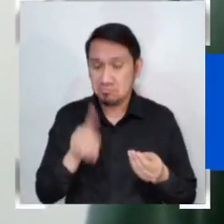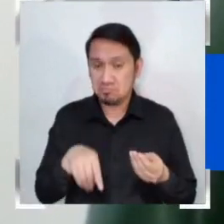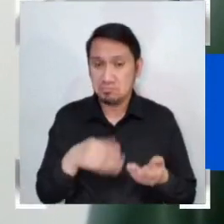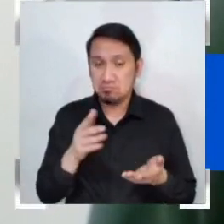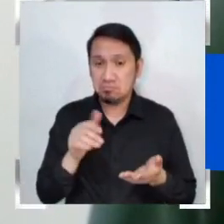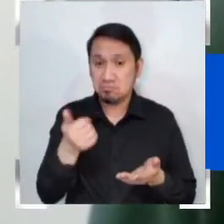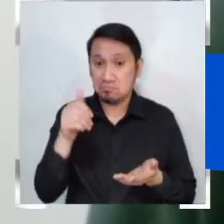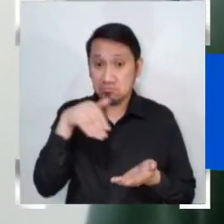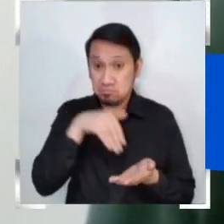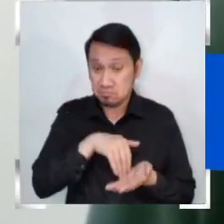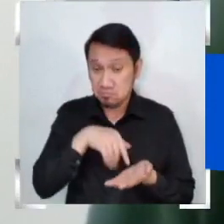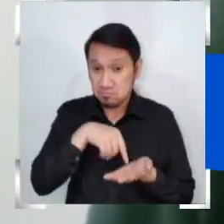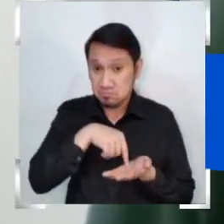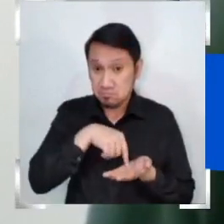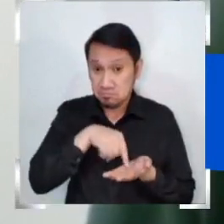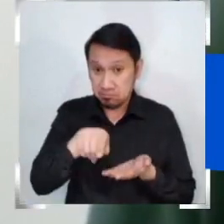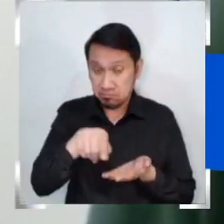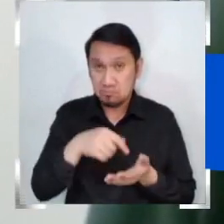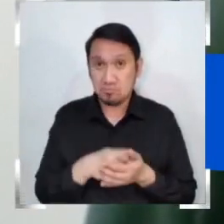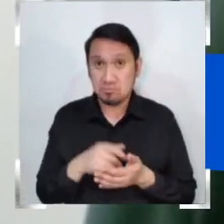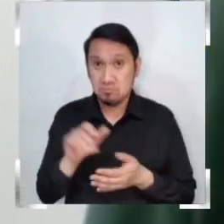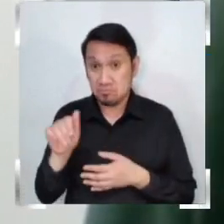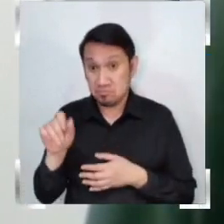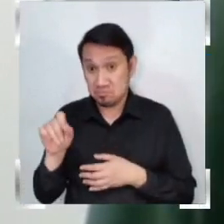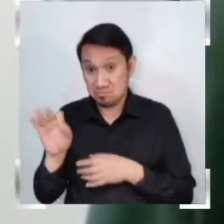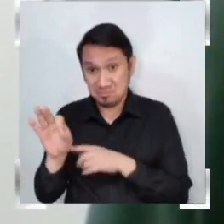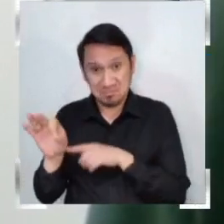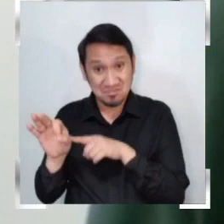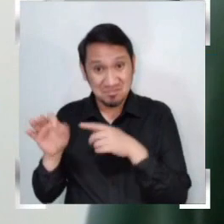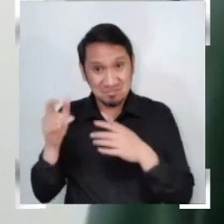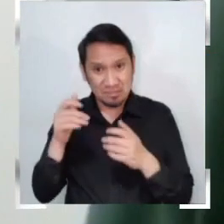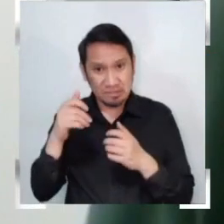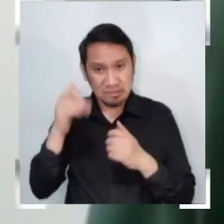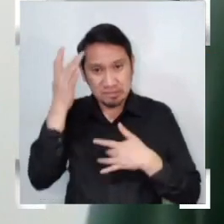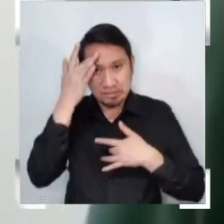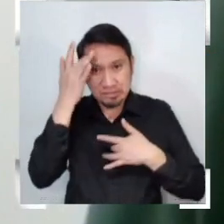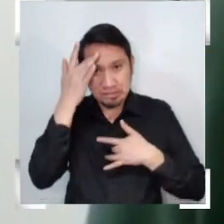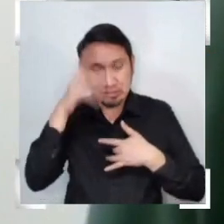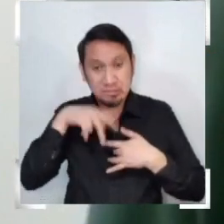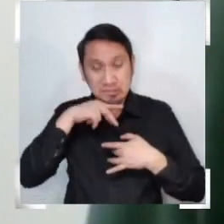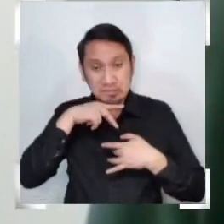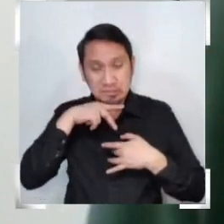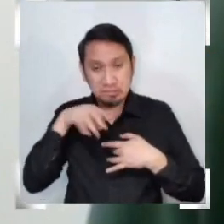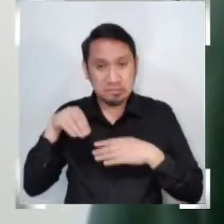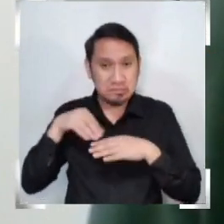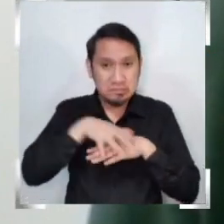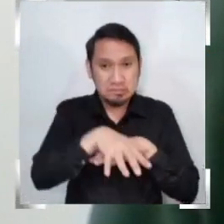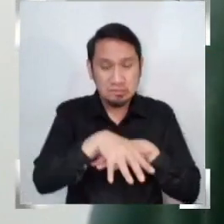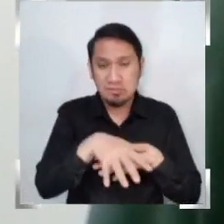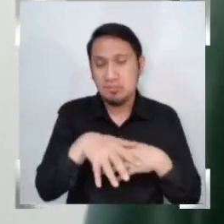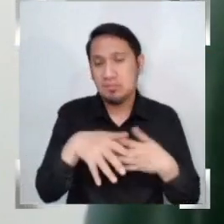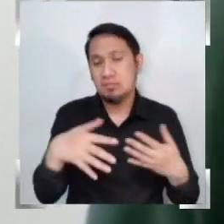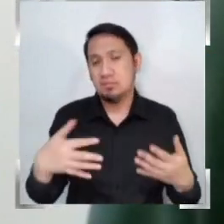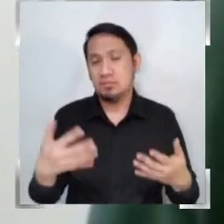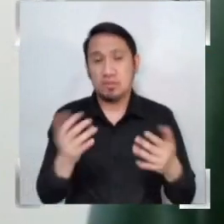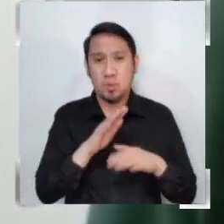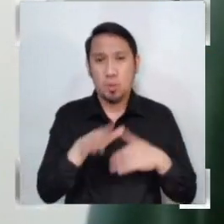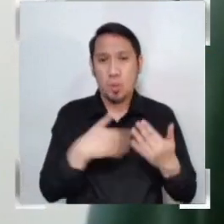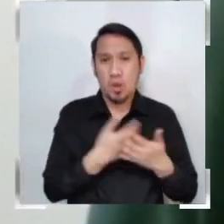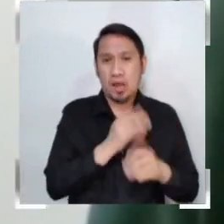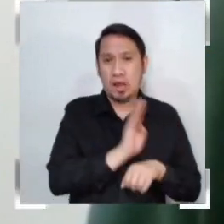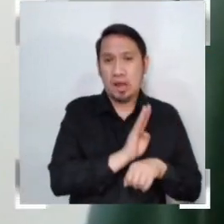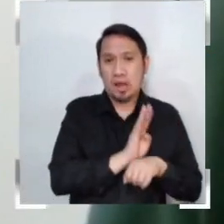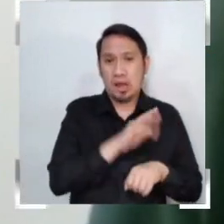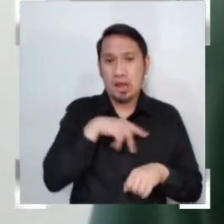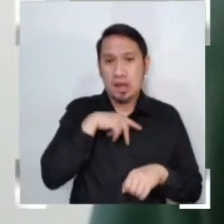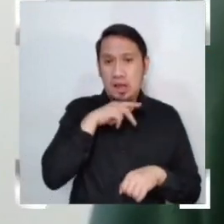sa tatabaan ng African swine fever, lahat ng ating mga magbababoy magdideklara na sila ay may